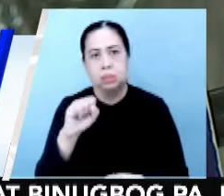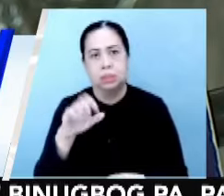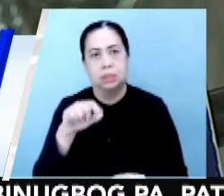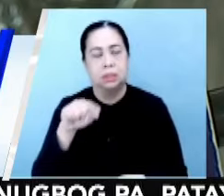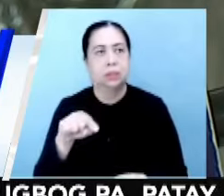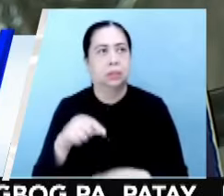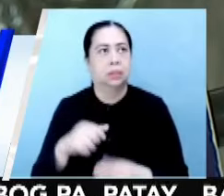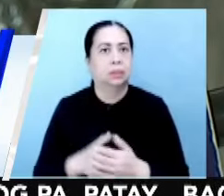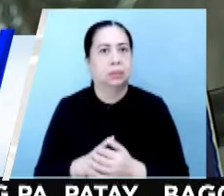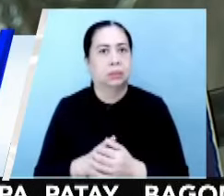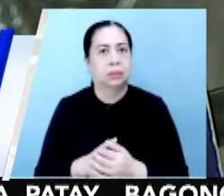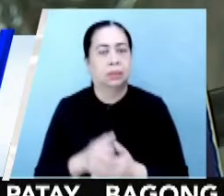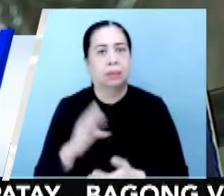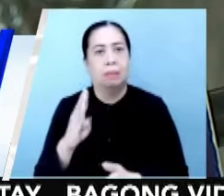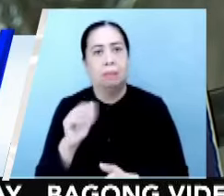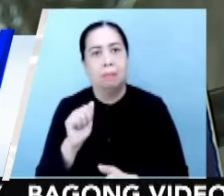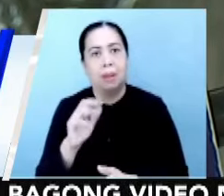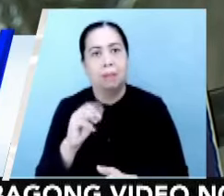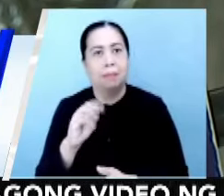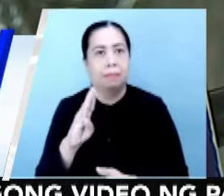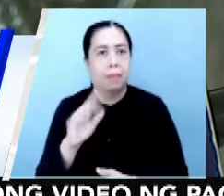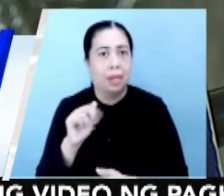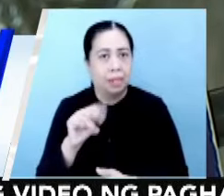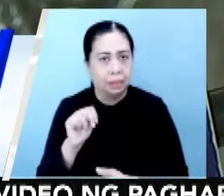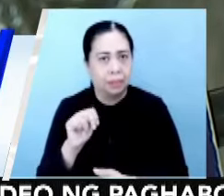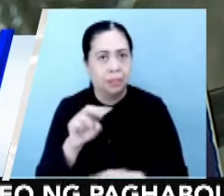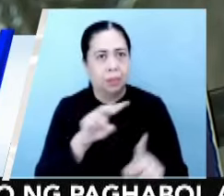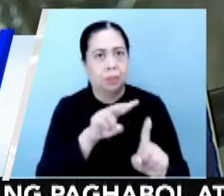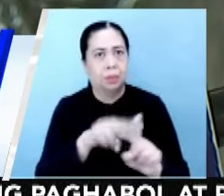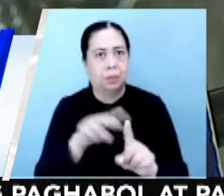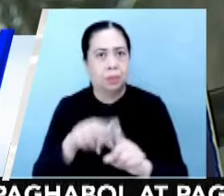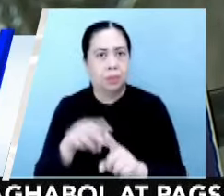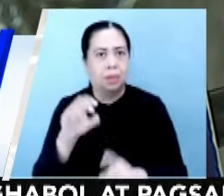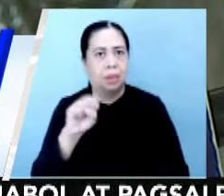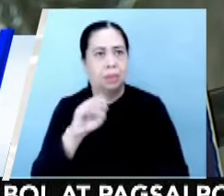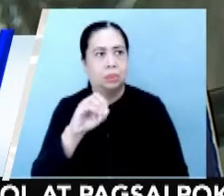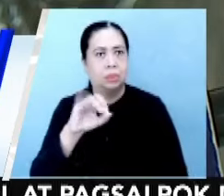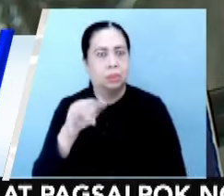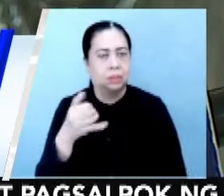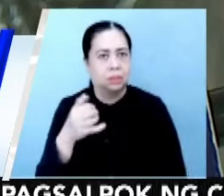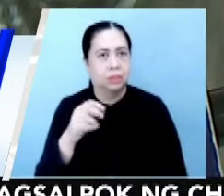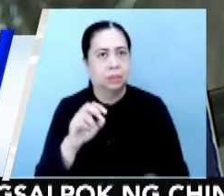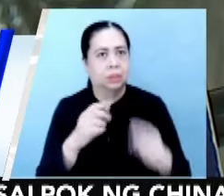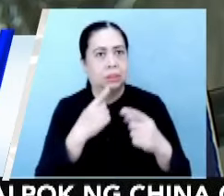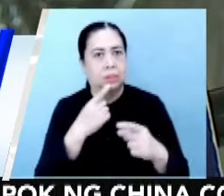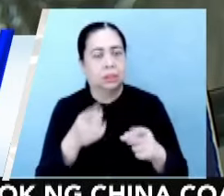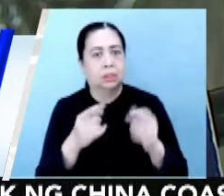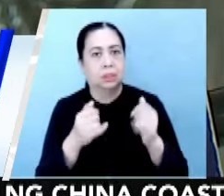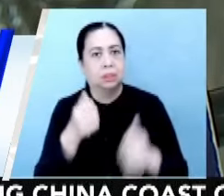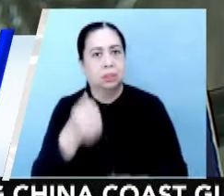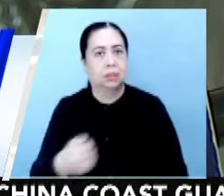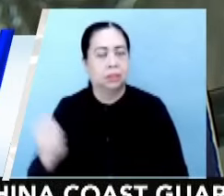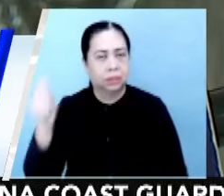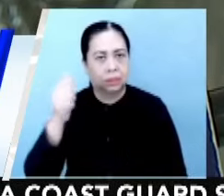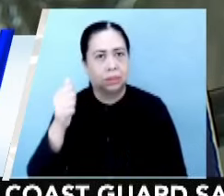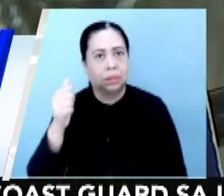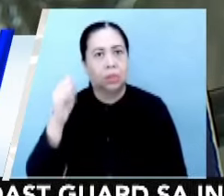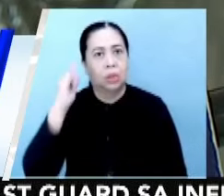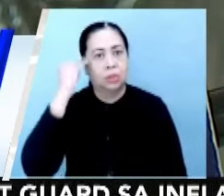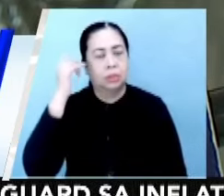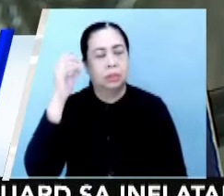bamban ay inapplyan na po ni soj inin na ni soj rimula na maglabas na po ng